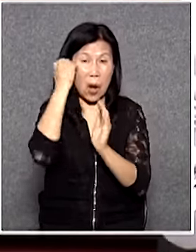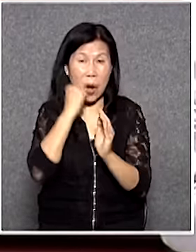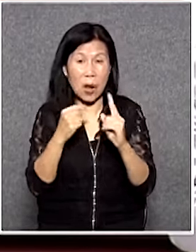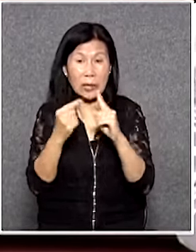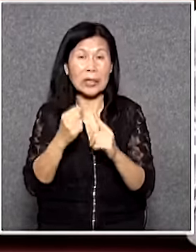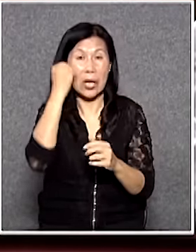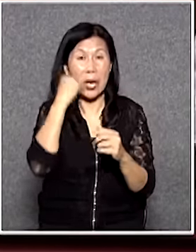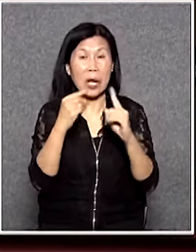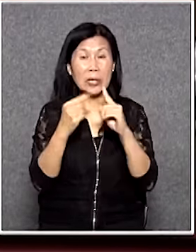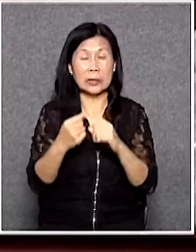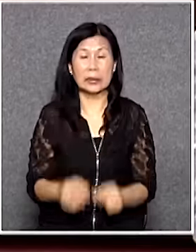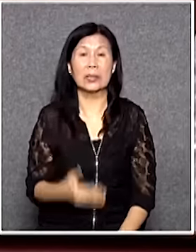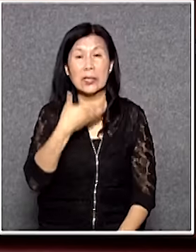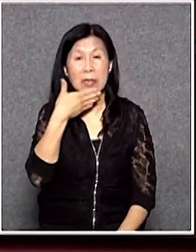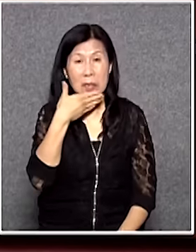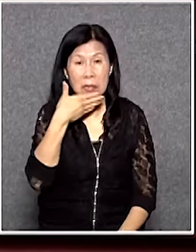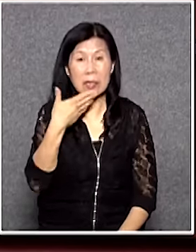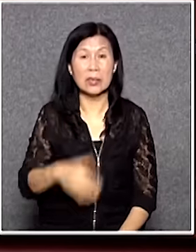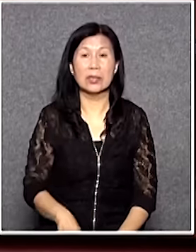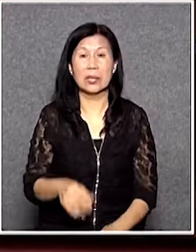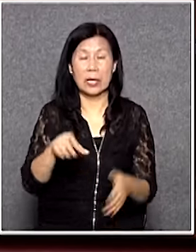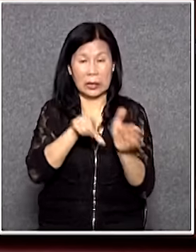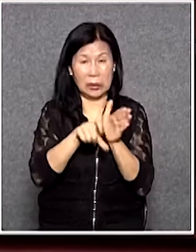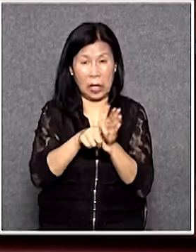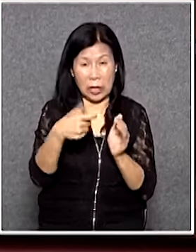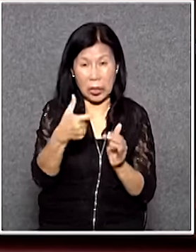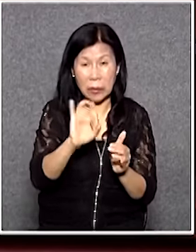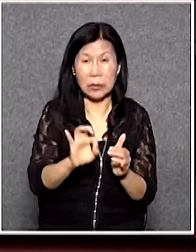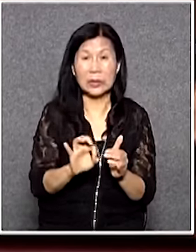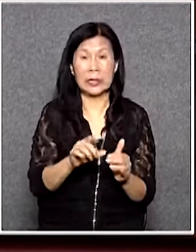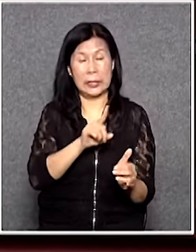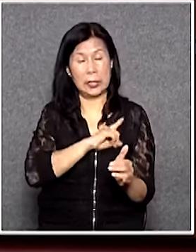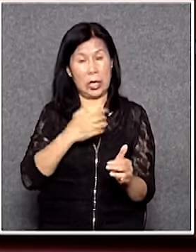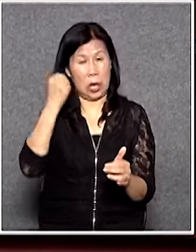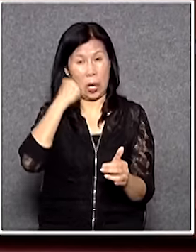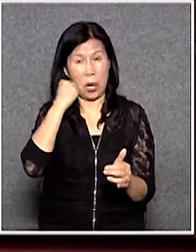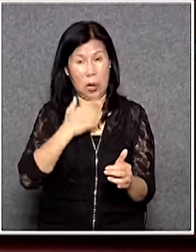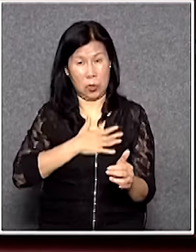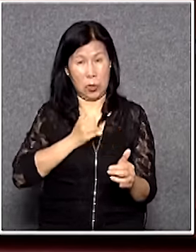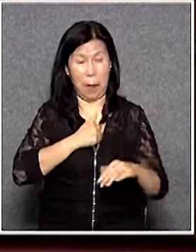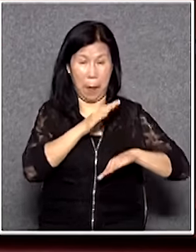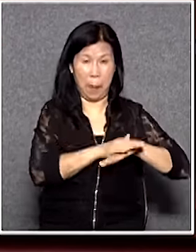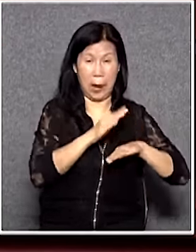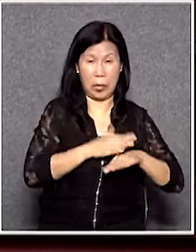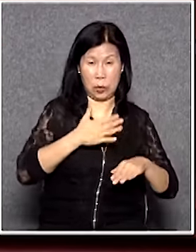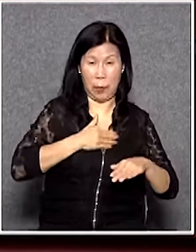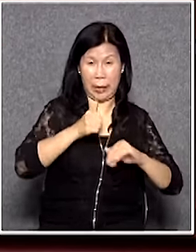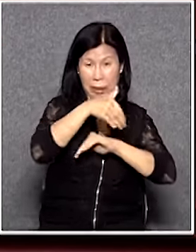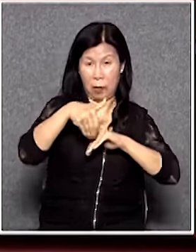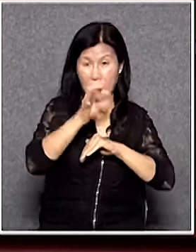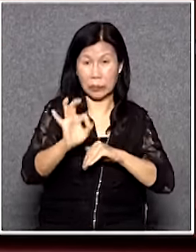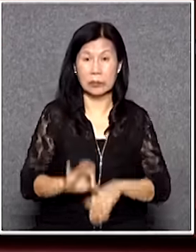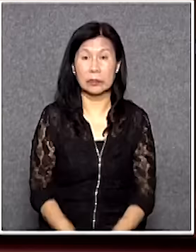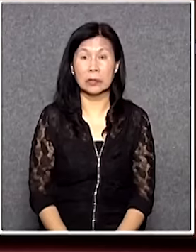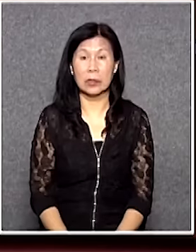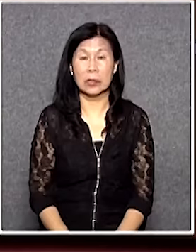人家呢，因为他后生的时候呢就没有积蓄啦，又没有为自己老的时候即是去筹谋啦，那